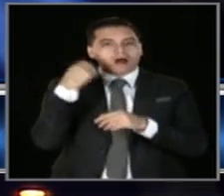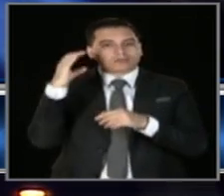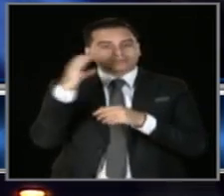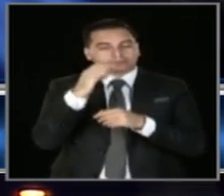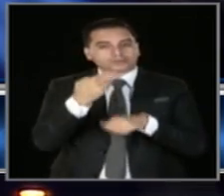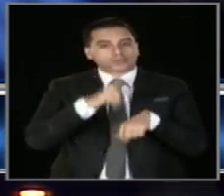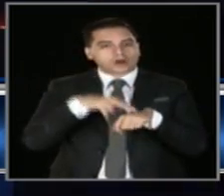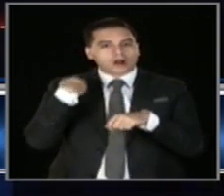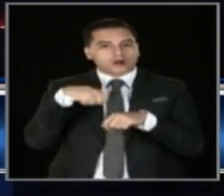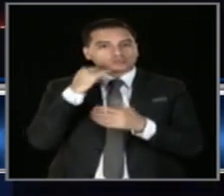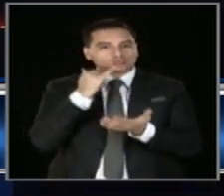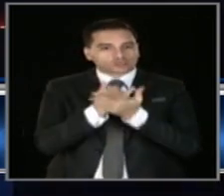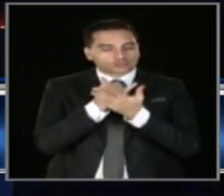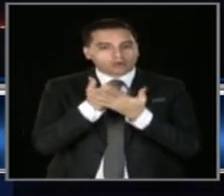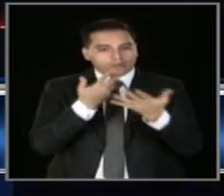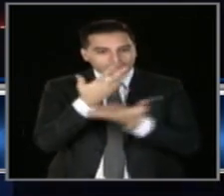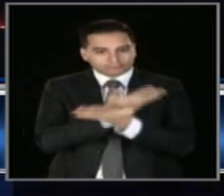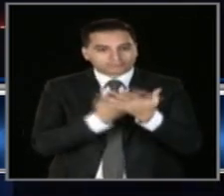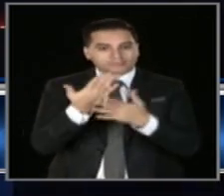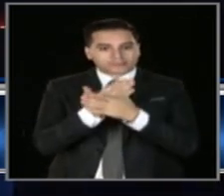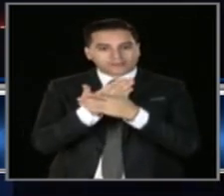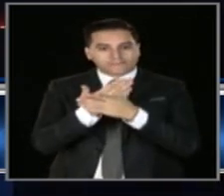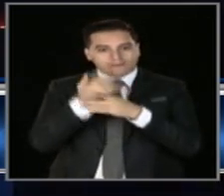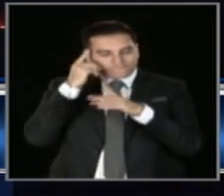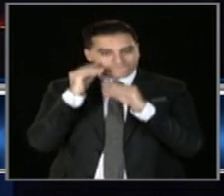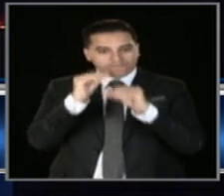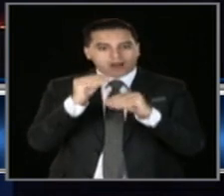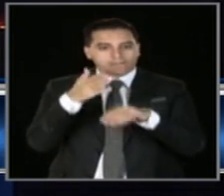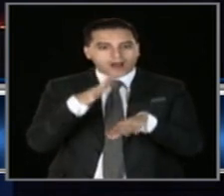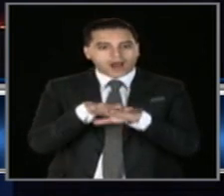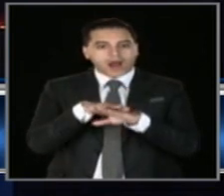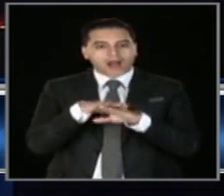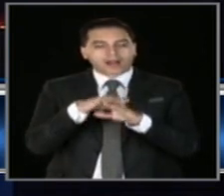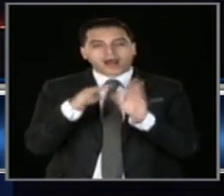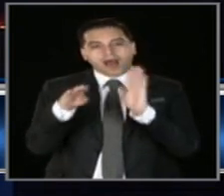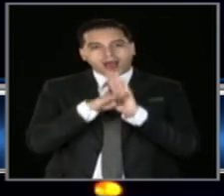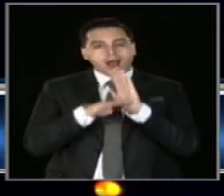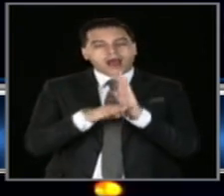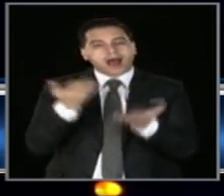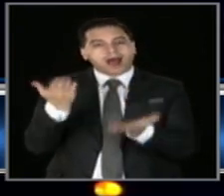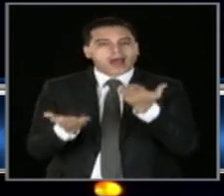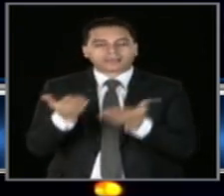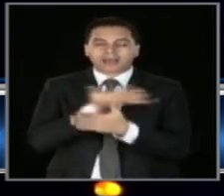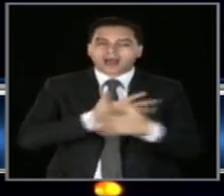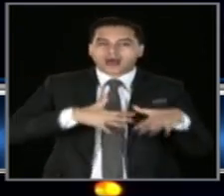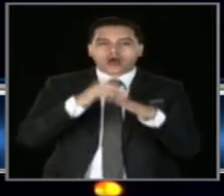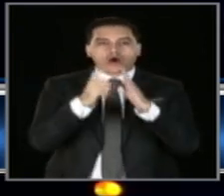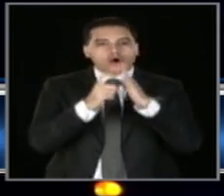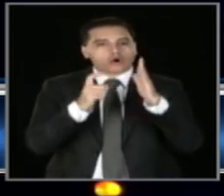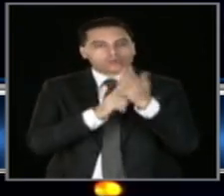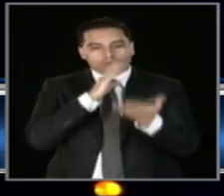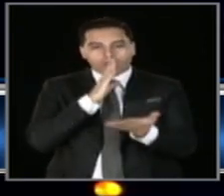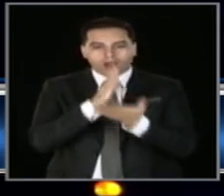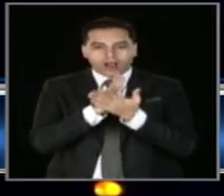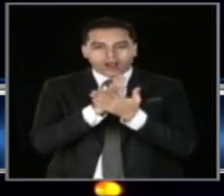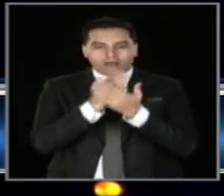لزميلي أو زميلتي المختصين وينقل للجنة الوزارية للعدالة الاجتماعية لدولة رئيس مجلس الوزراء، وإن شاء الله ما